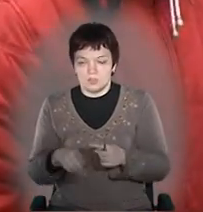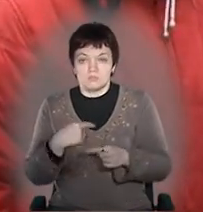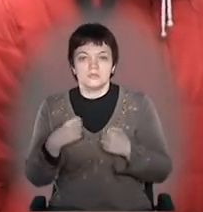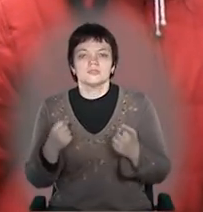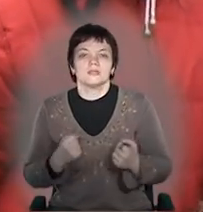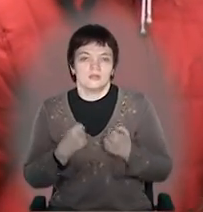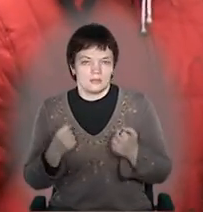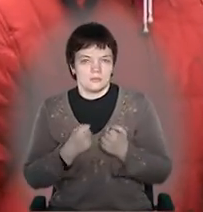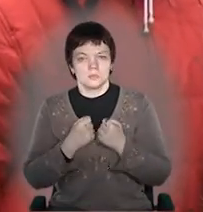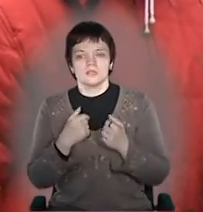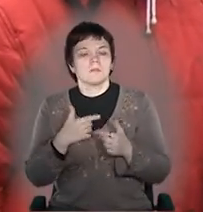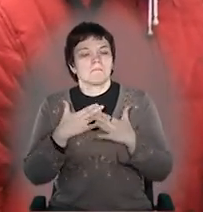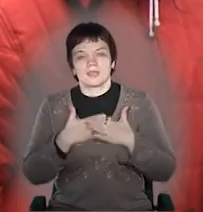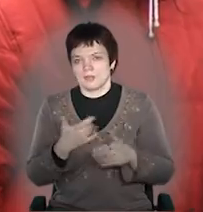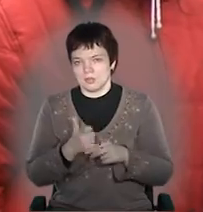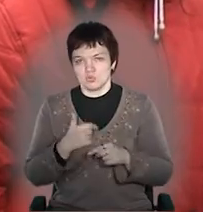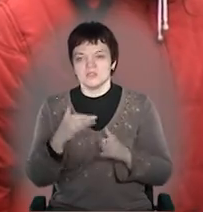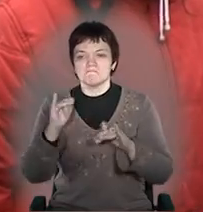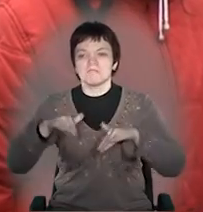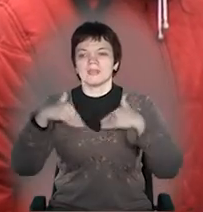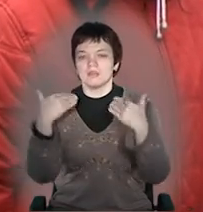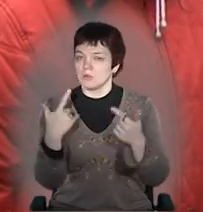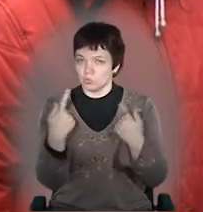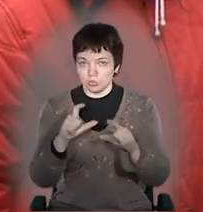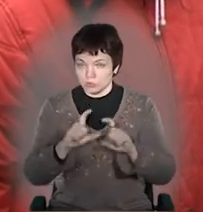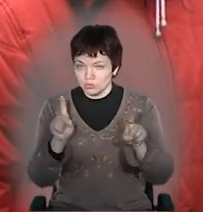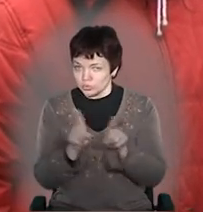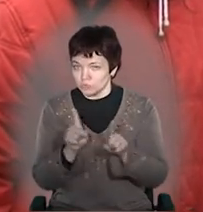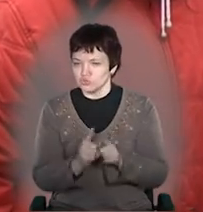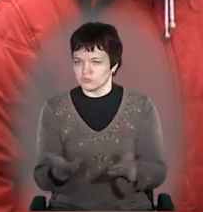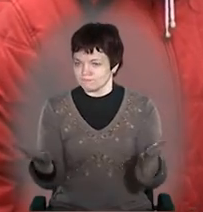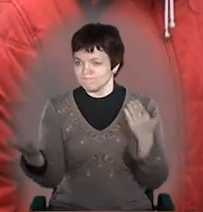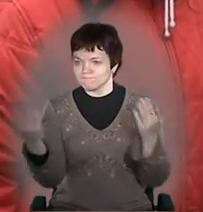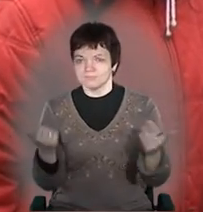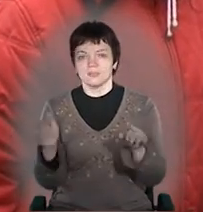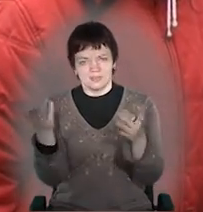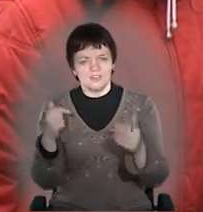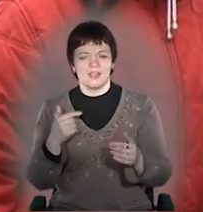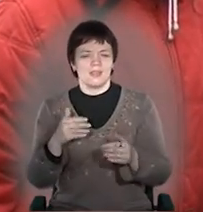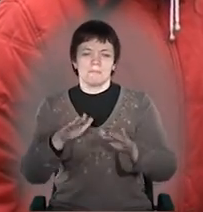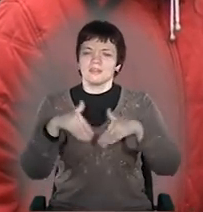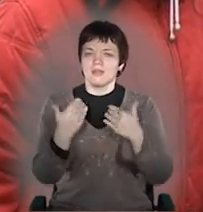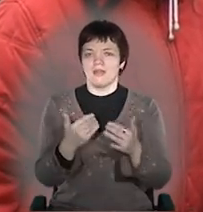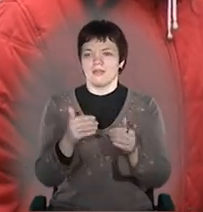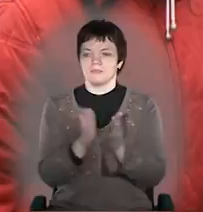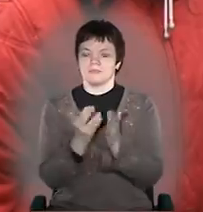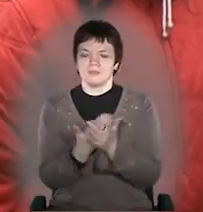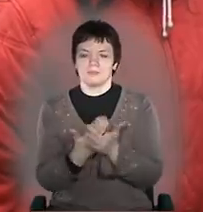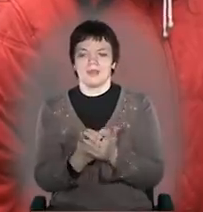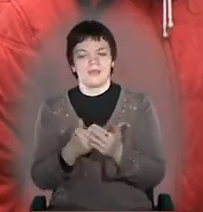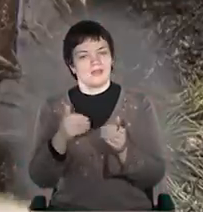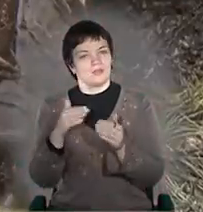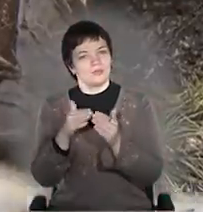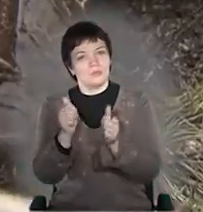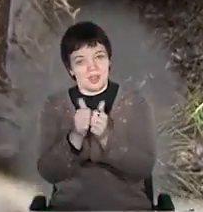приятно. Предлагаем всем людям приобщиться к этому делу и возле дома, на улице посадить дерево, посадить